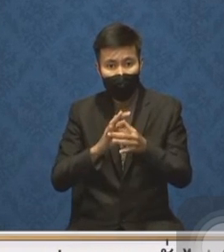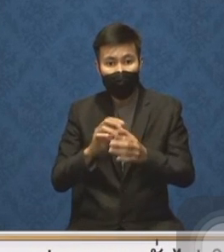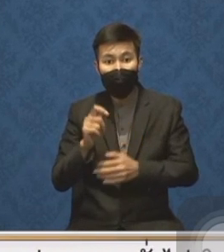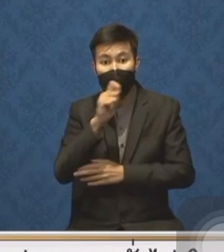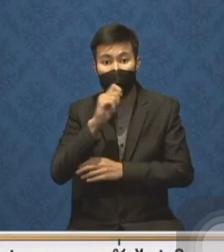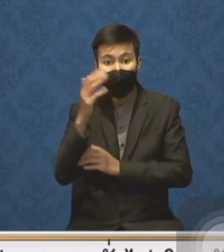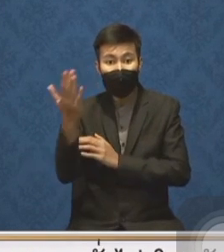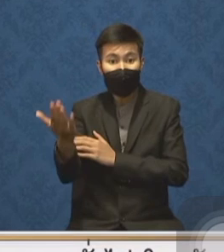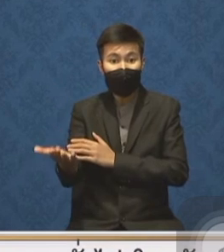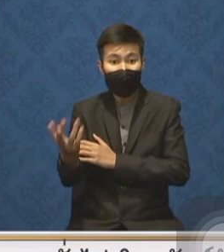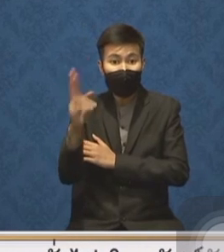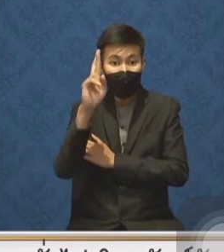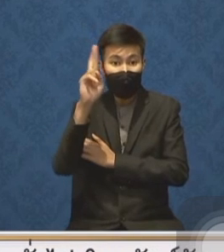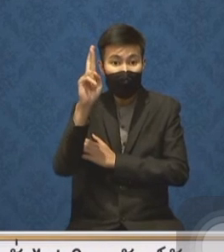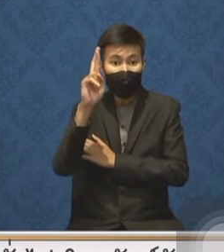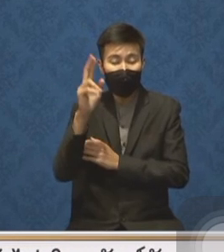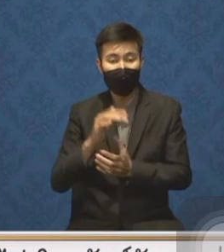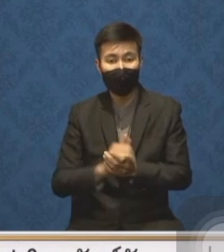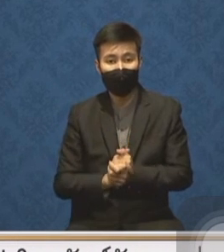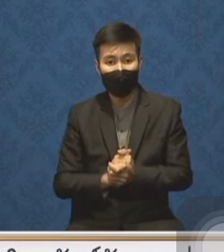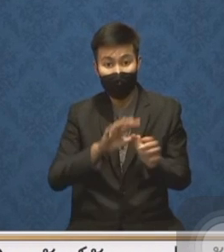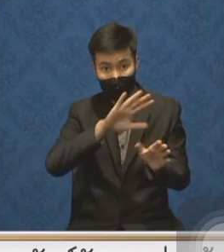นะครับสไลด์ต่อไปครับ